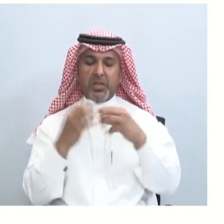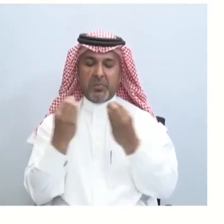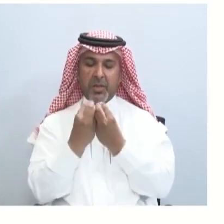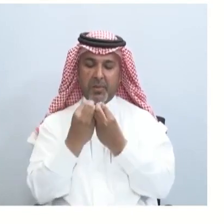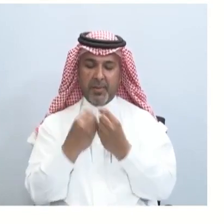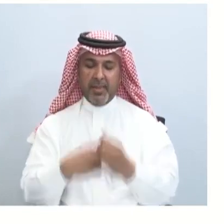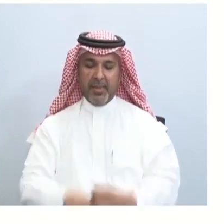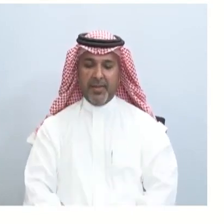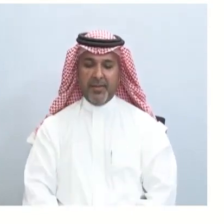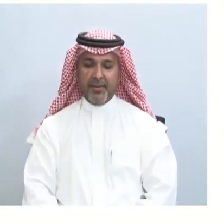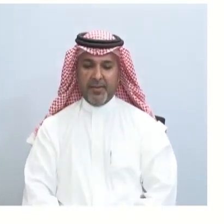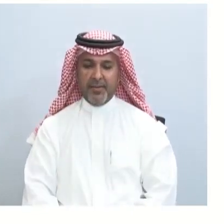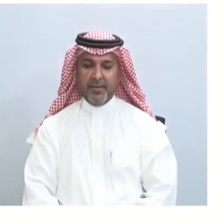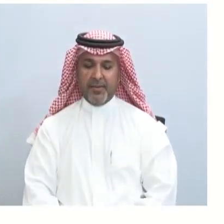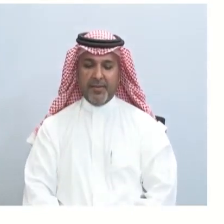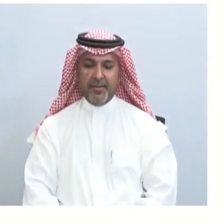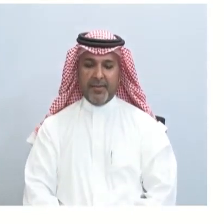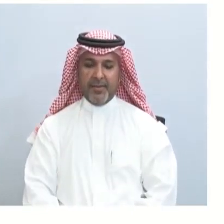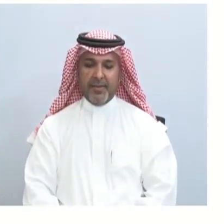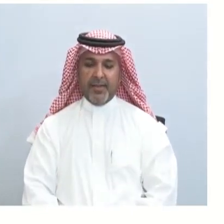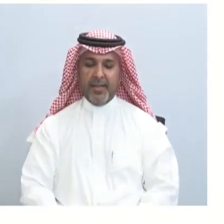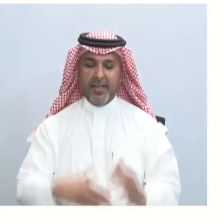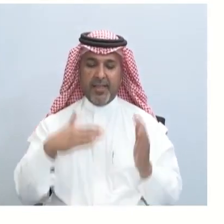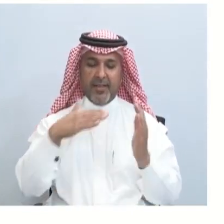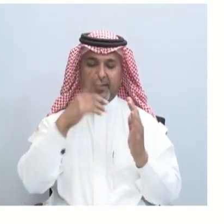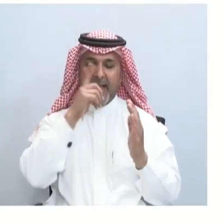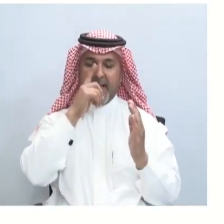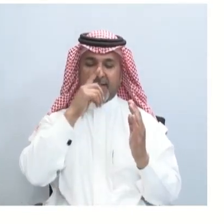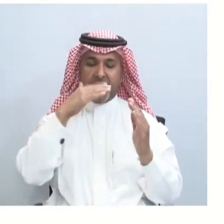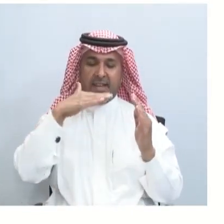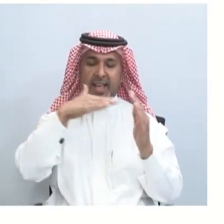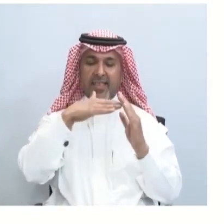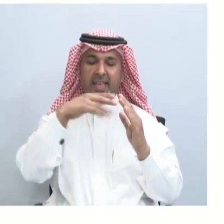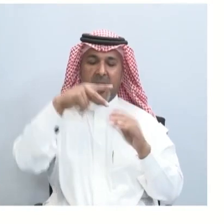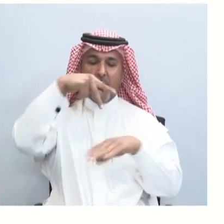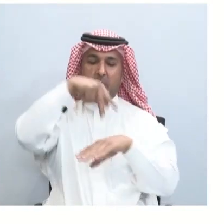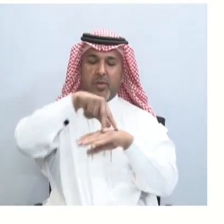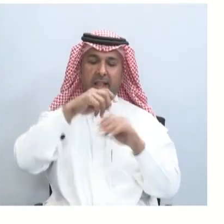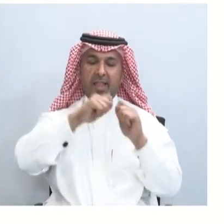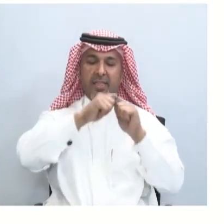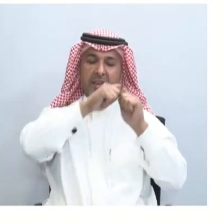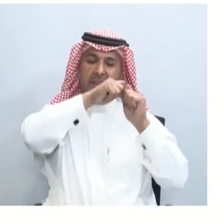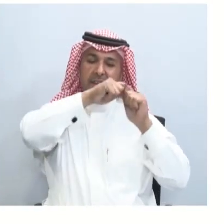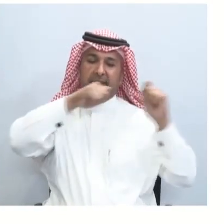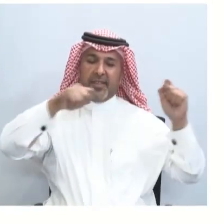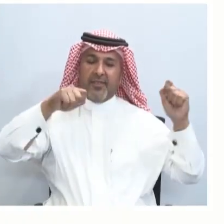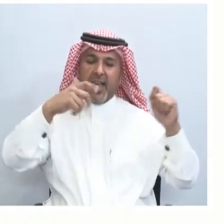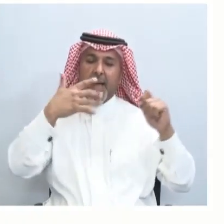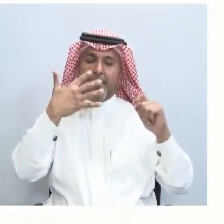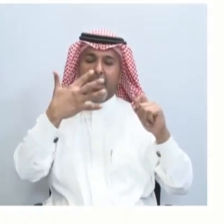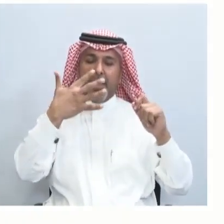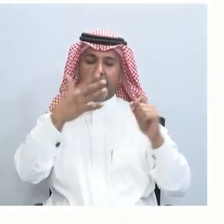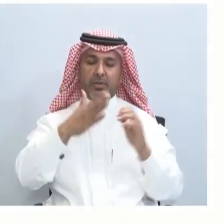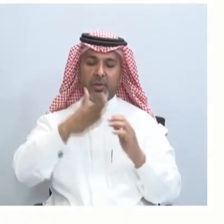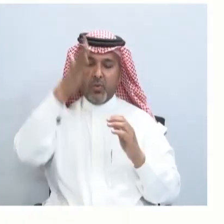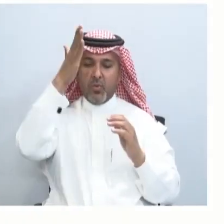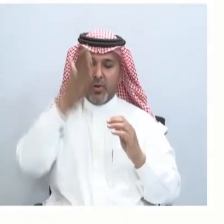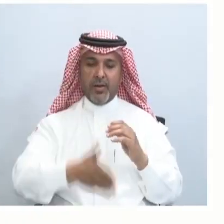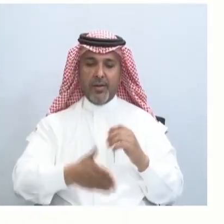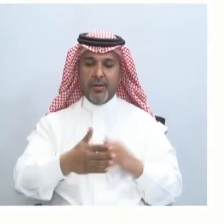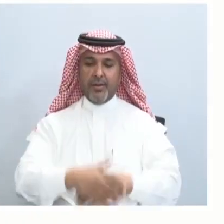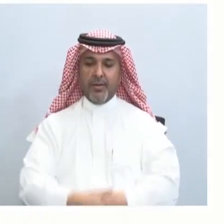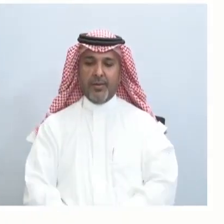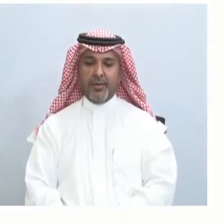هنا لدينا ارتفاع المثلث خمسه سم لماذا لان البعد الظاهر هنا